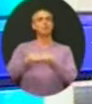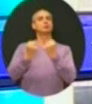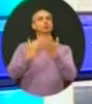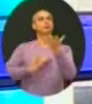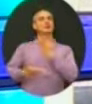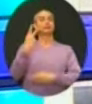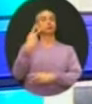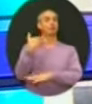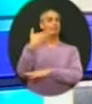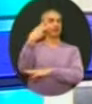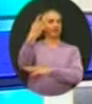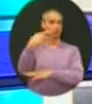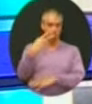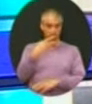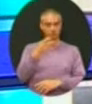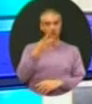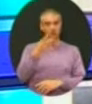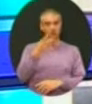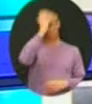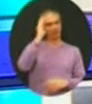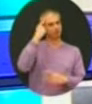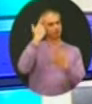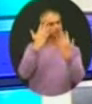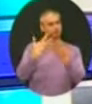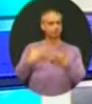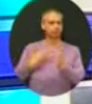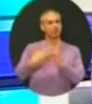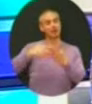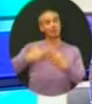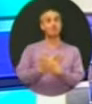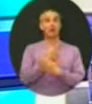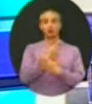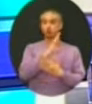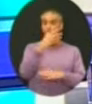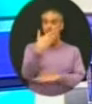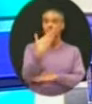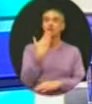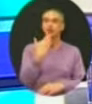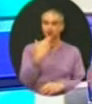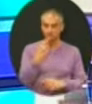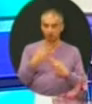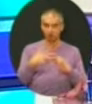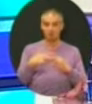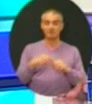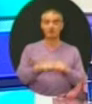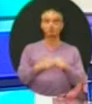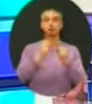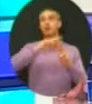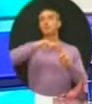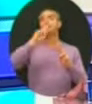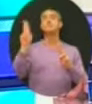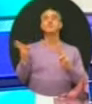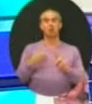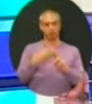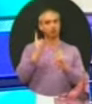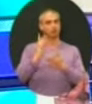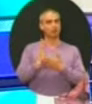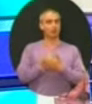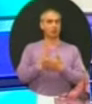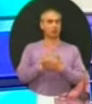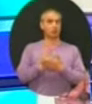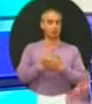ביחסים בין שתי המדינות. גם טראמפ מחדש, האם מדינת ישראל בפני משבר בינלאומי שצריך להיערך